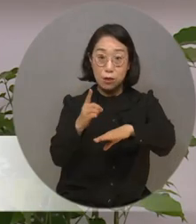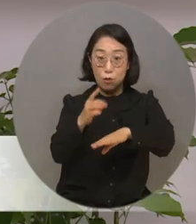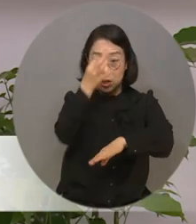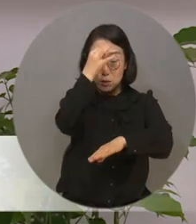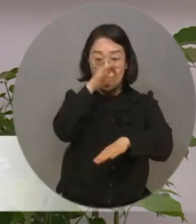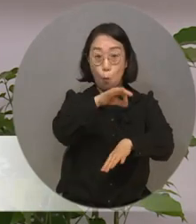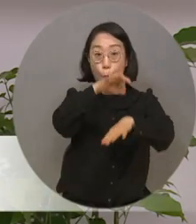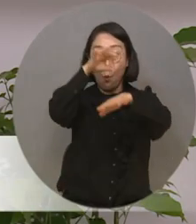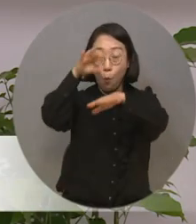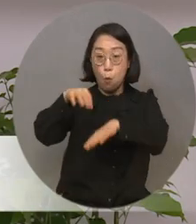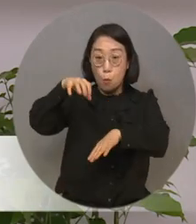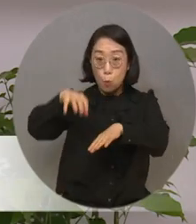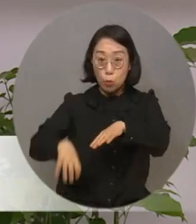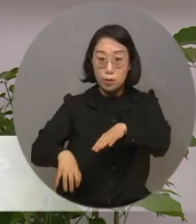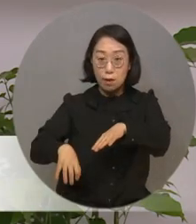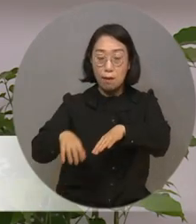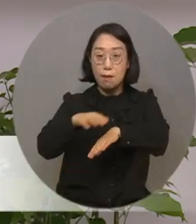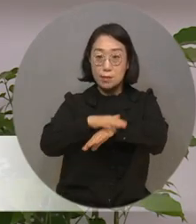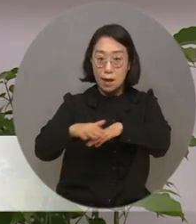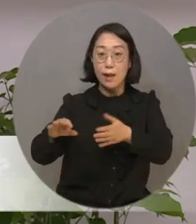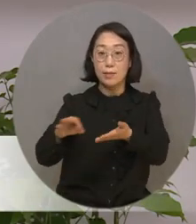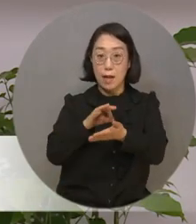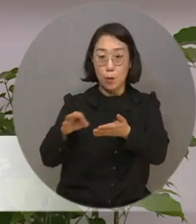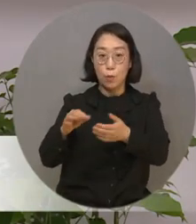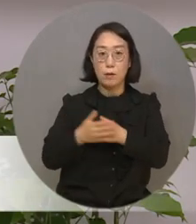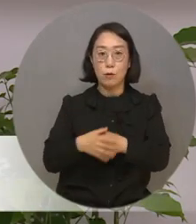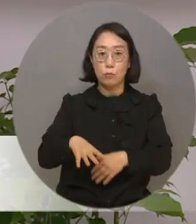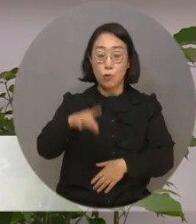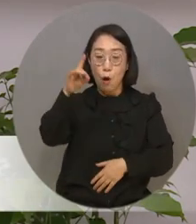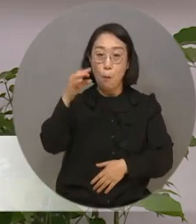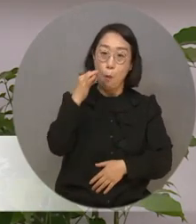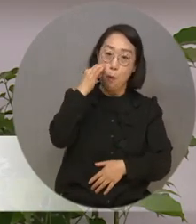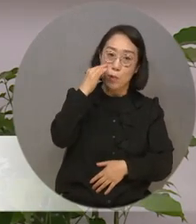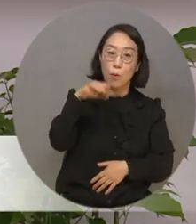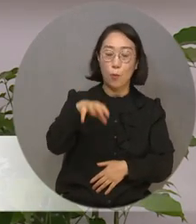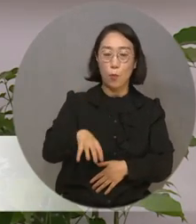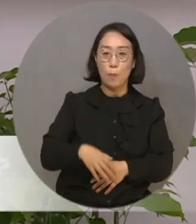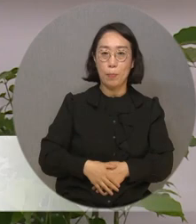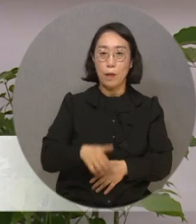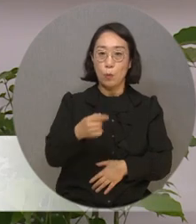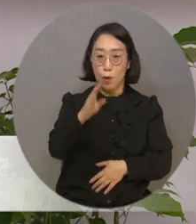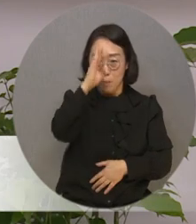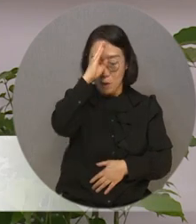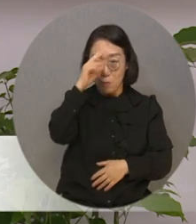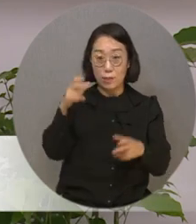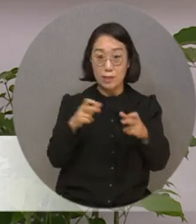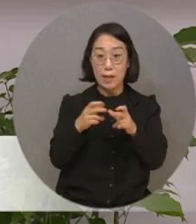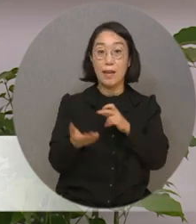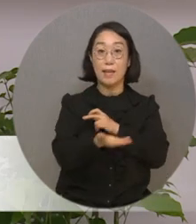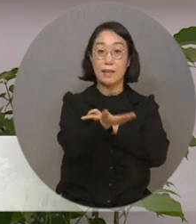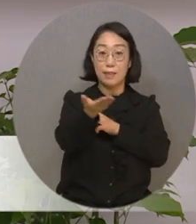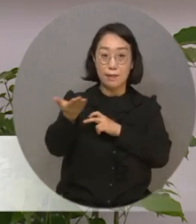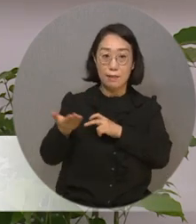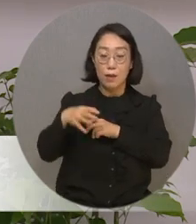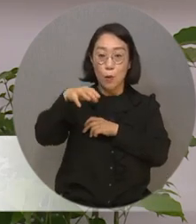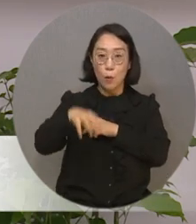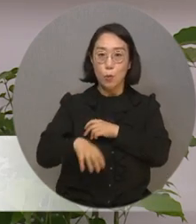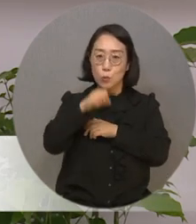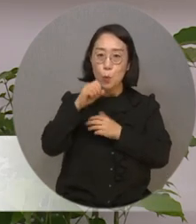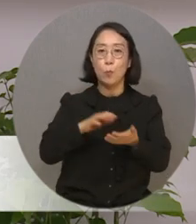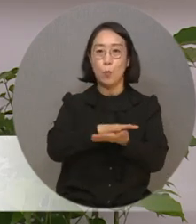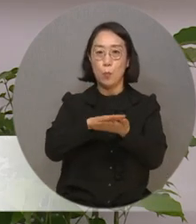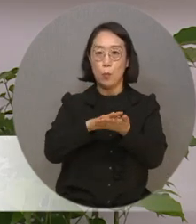우리 내변변해서 저도 참 흥미롭고 이게 우리 또 뇌병변 장애인분들이 여기서 좋은